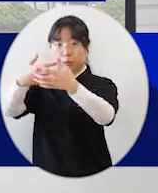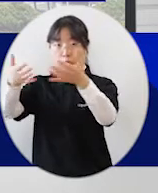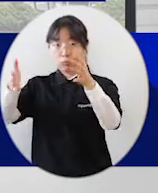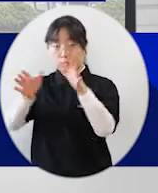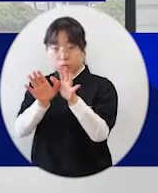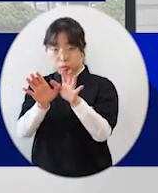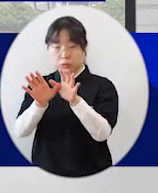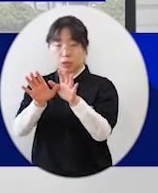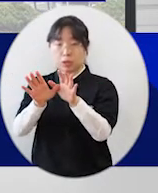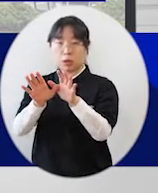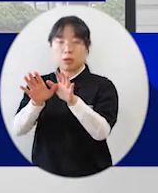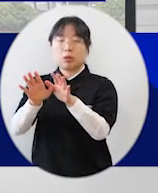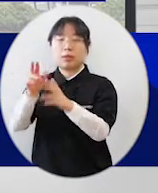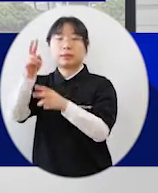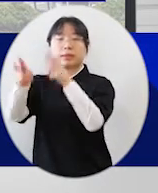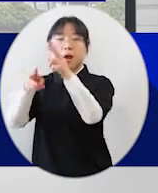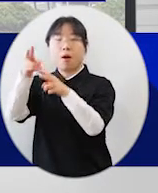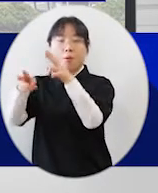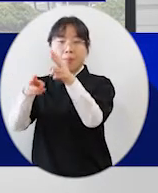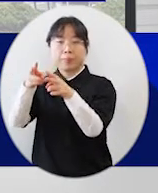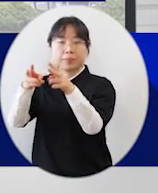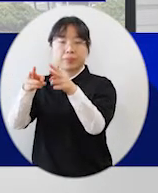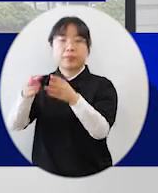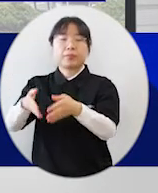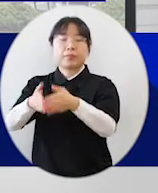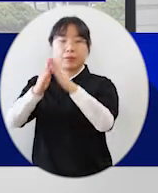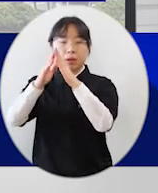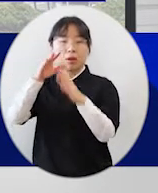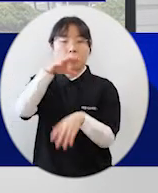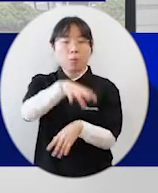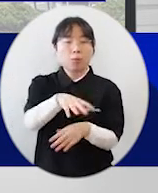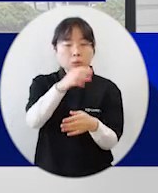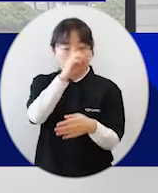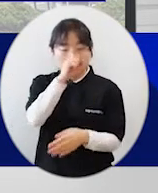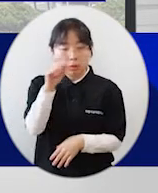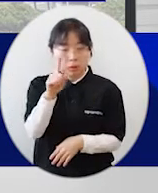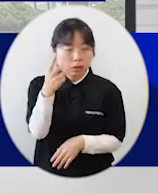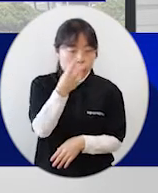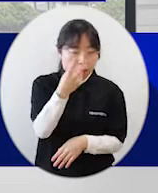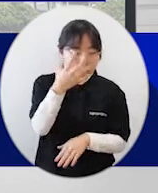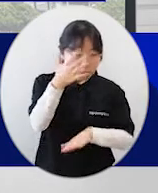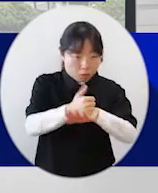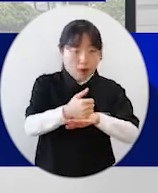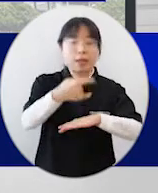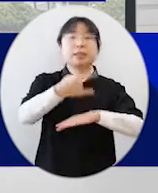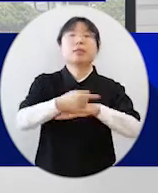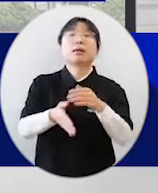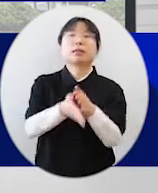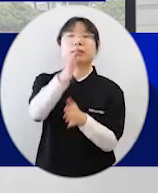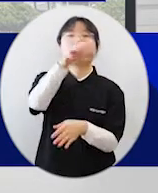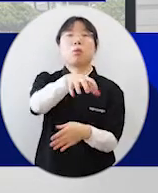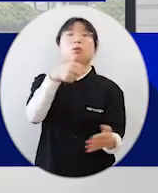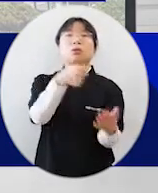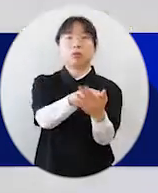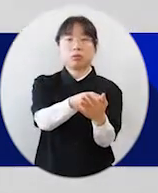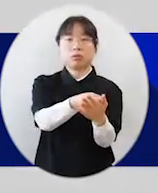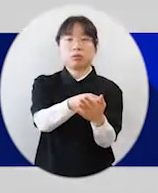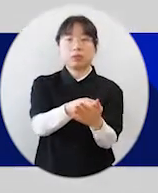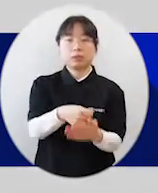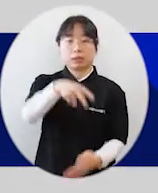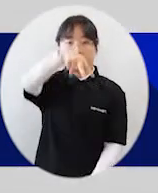스마트 시티 통합 플랫폼 그 쭉 대상지 선정 입니다 이에 의 0 c 는 총 12억원의 사업비를 확보하고